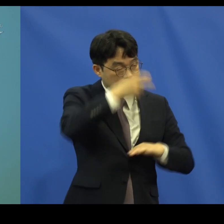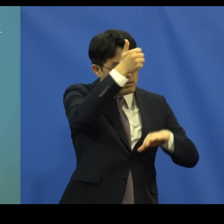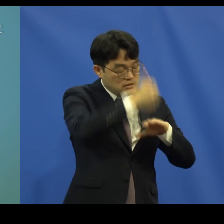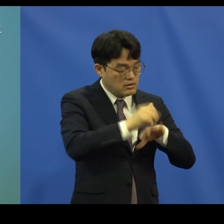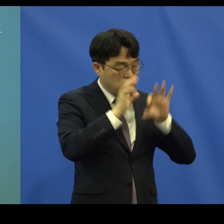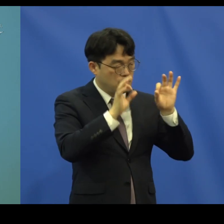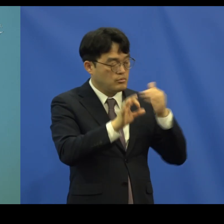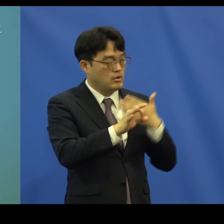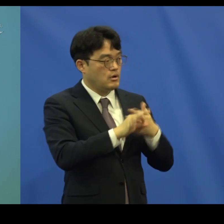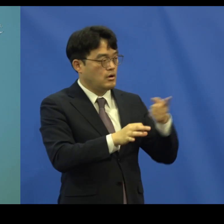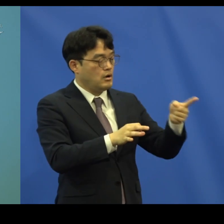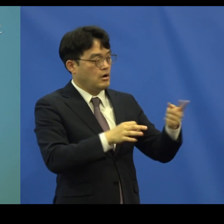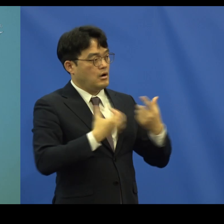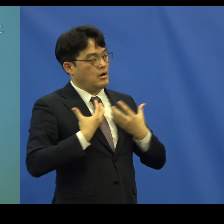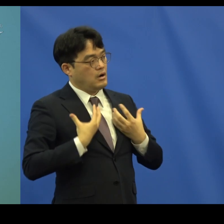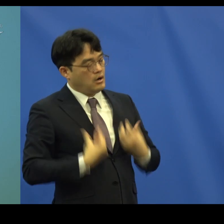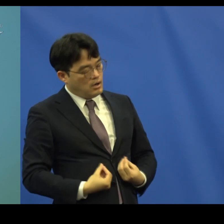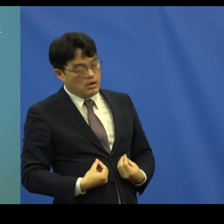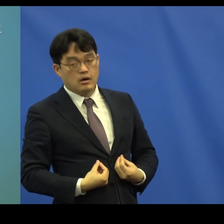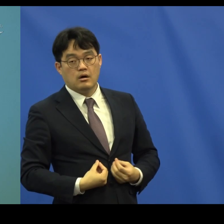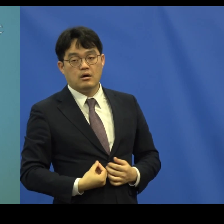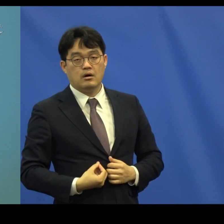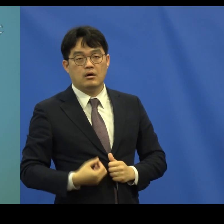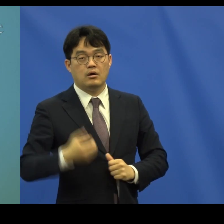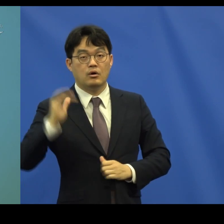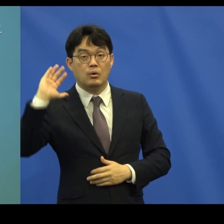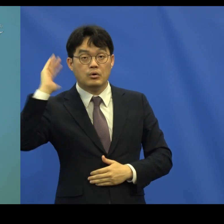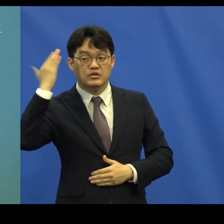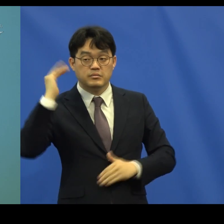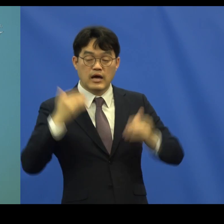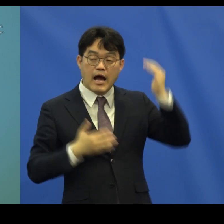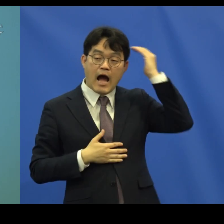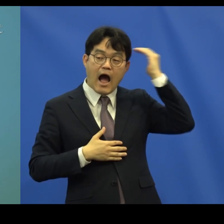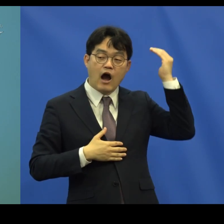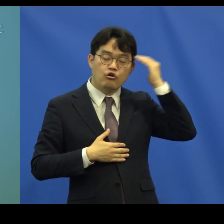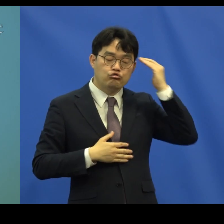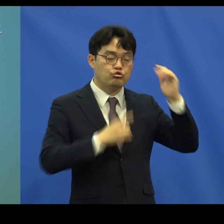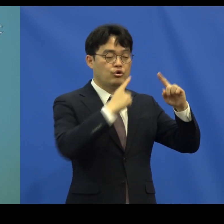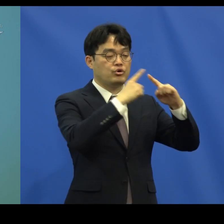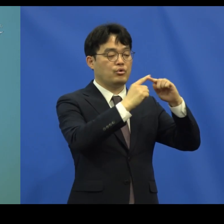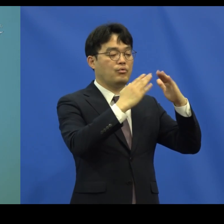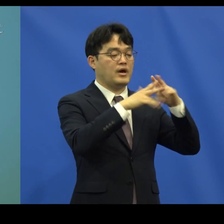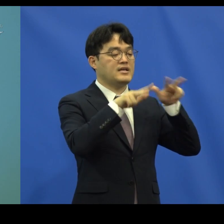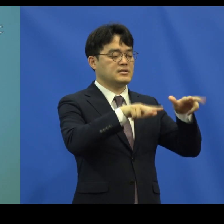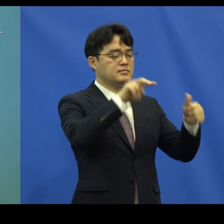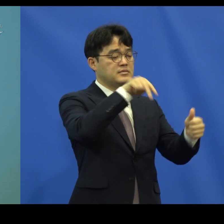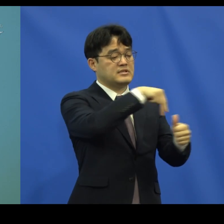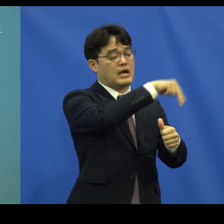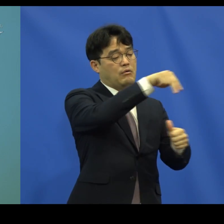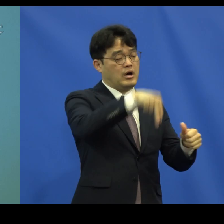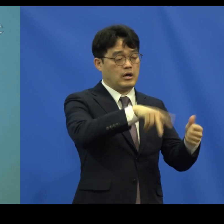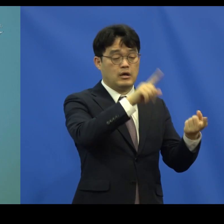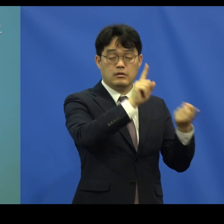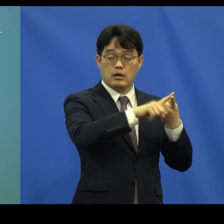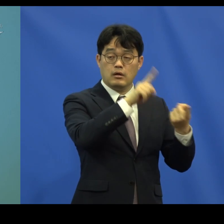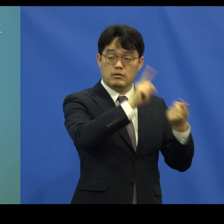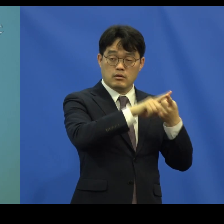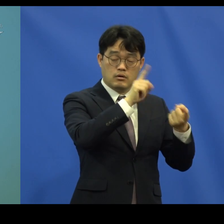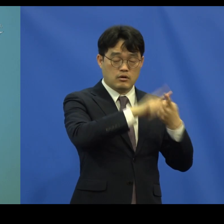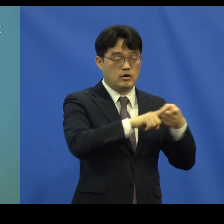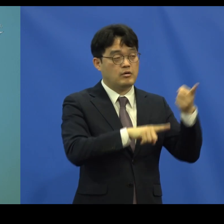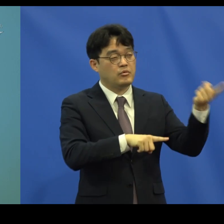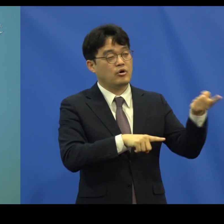여러 가지 상황들을 아주 데이터 연구소에서 잘 파악을 해서